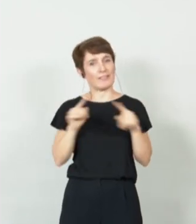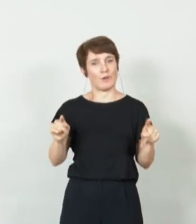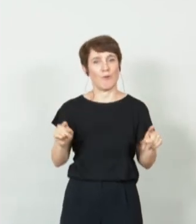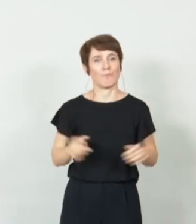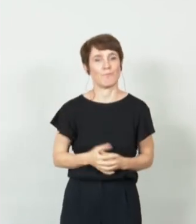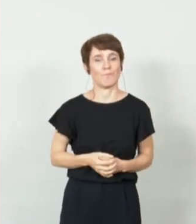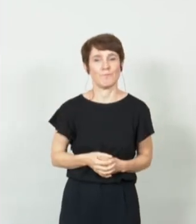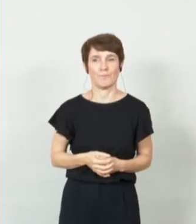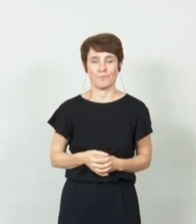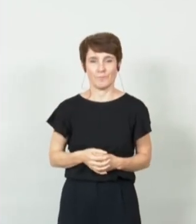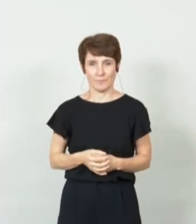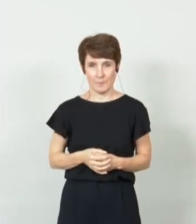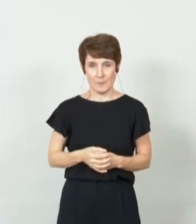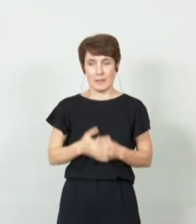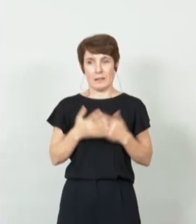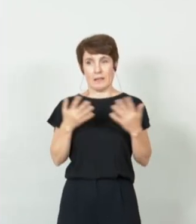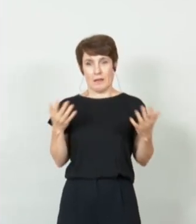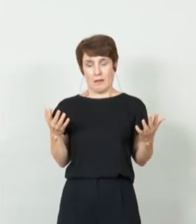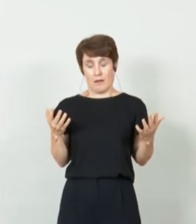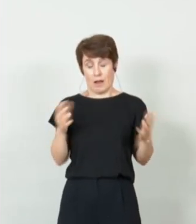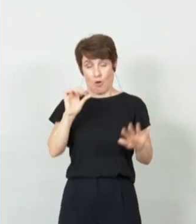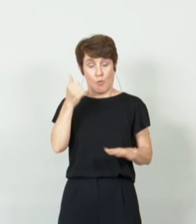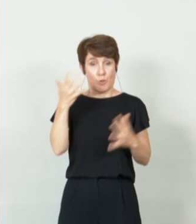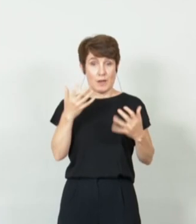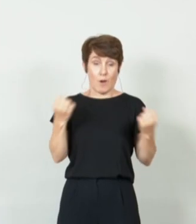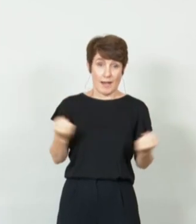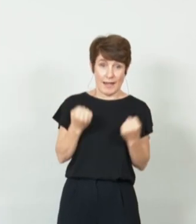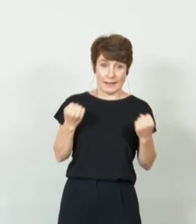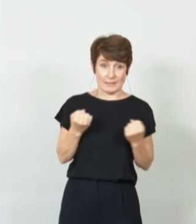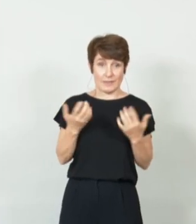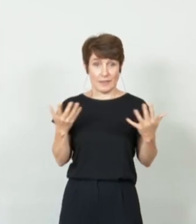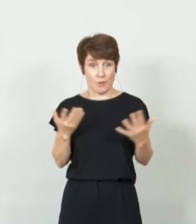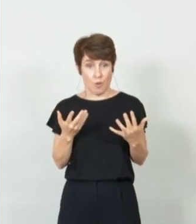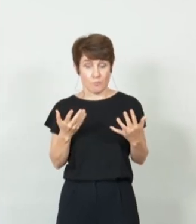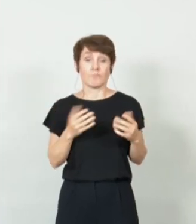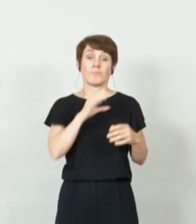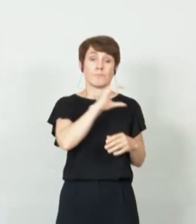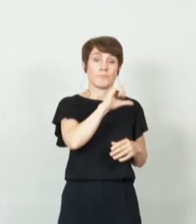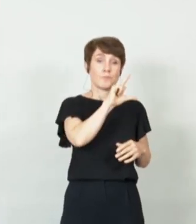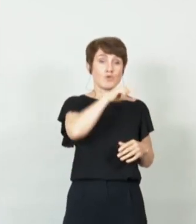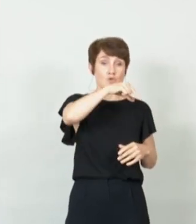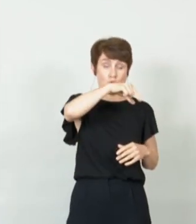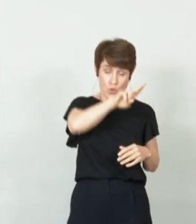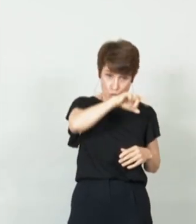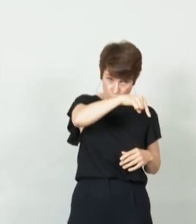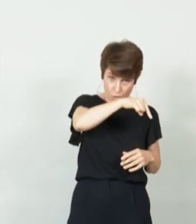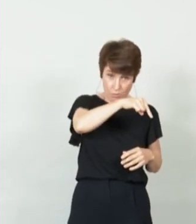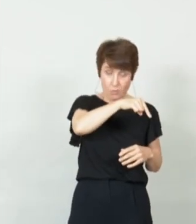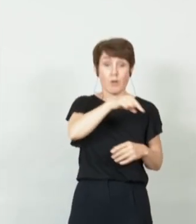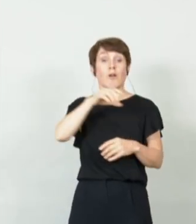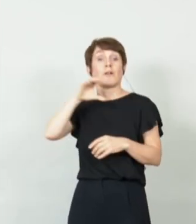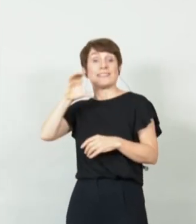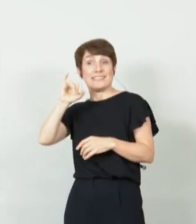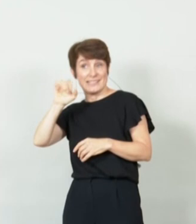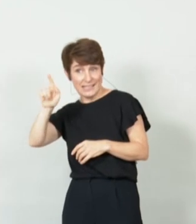d'abord donc quelles activités et quels objets le club est la SIG n'ont pas le même objet les unions de quartier